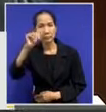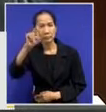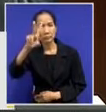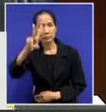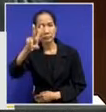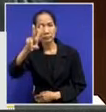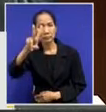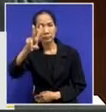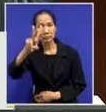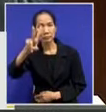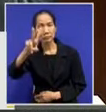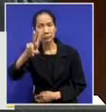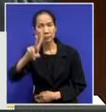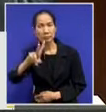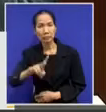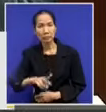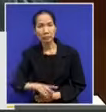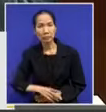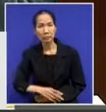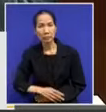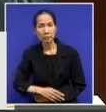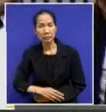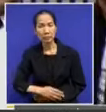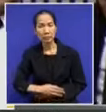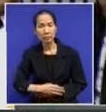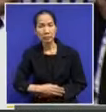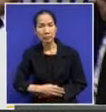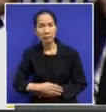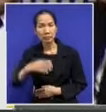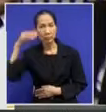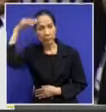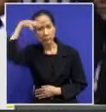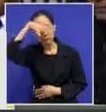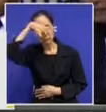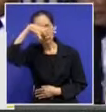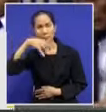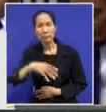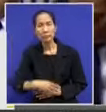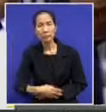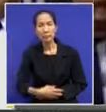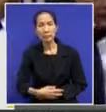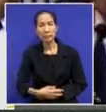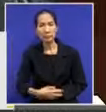642นายสุเทพอู่อ้น นายธนาธรจึงรุ่งเรืองกิจ